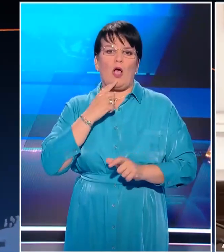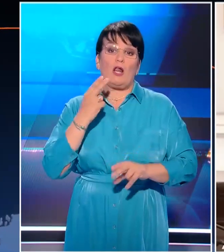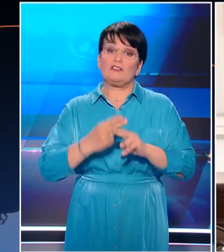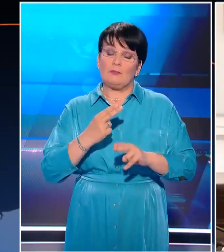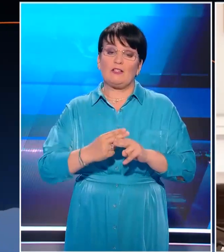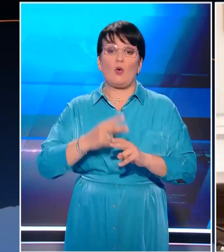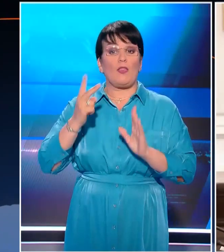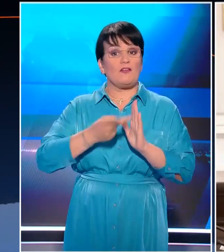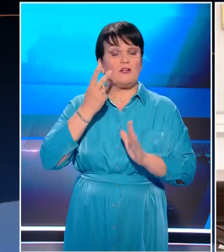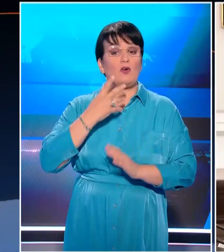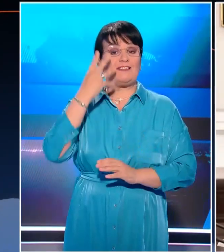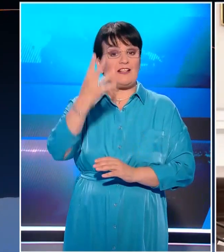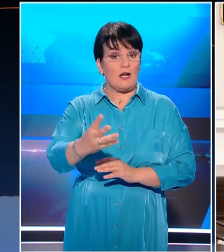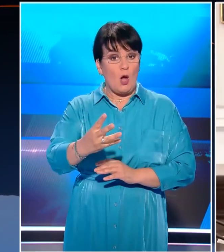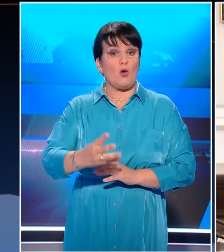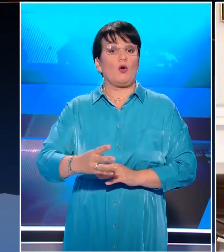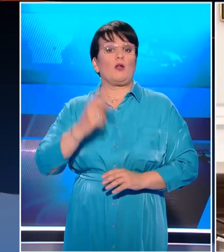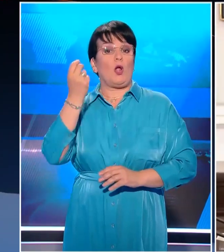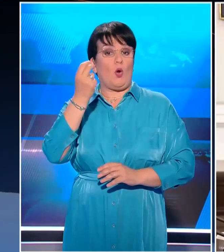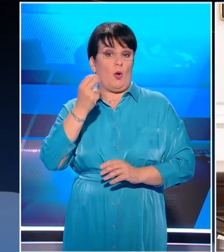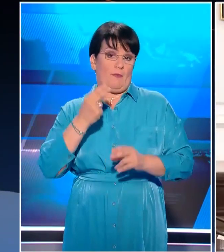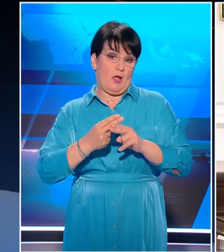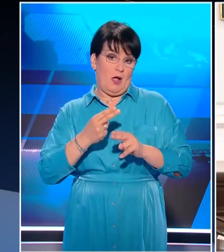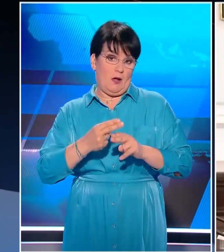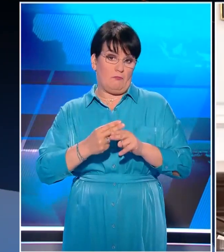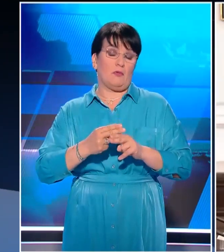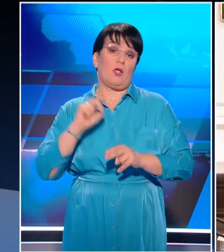ο Πρωθυπουργός, και η ανακούφιση των πολιτών.